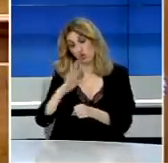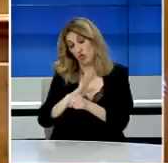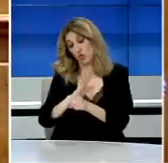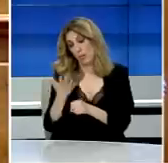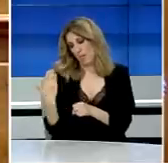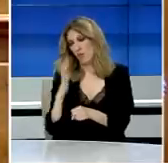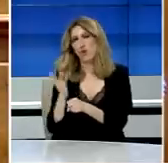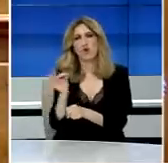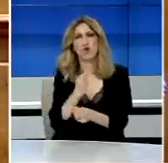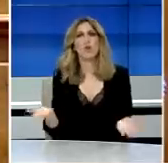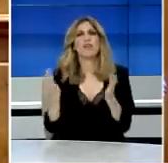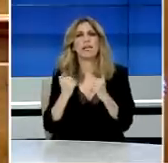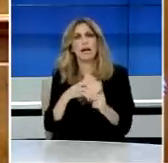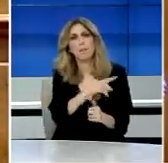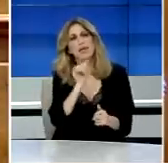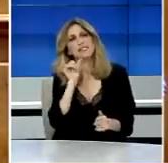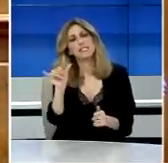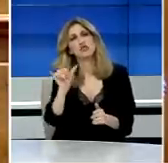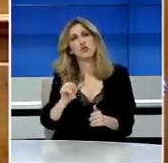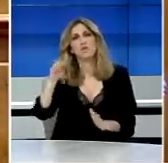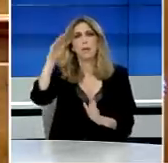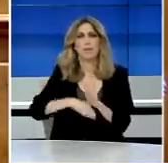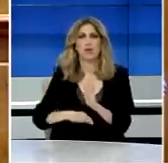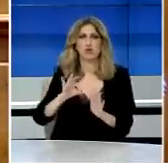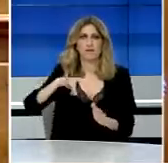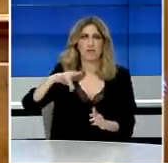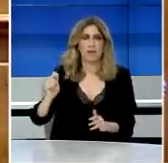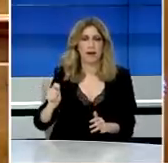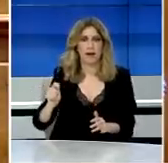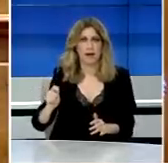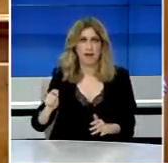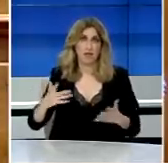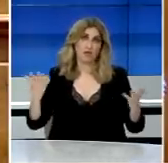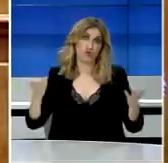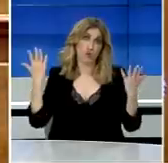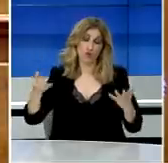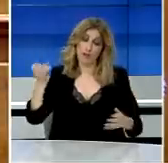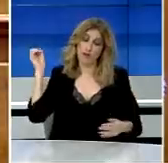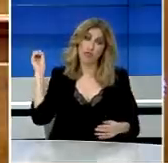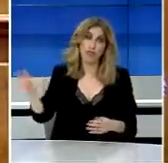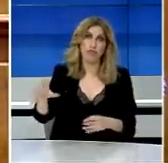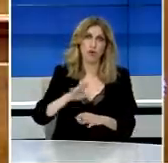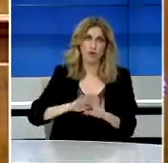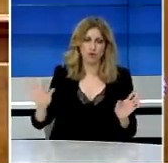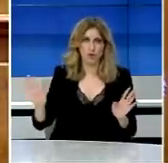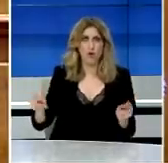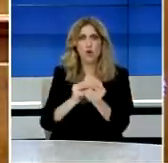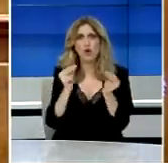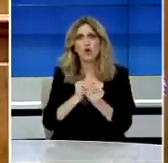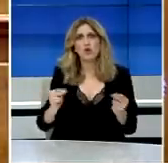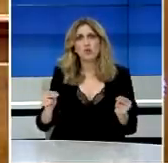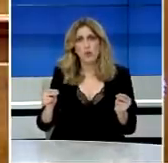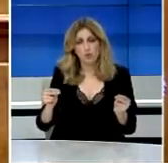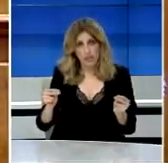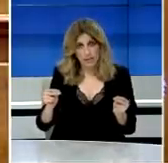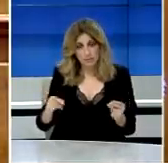έχουμε κορονοϊό και η μεγάλη, πώς να το πω, η μεγάλη απλοχεριά σας σε αυτούς τους ανθρώπους, αυτό που ζητάγατε πέρυσι και καταθέσατε πρόταση νόμου